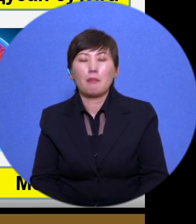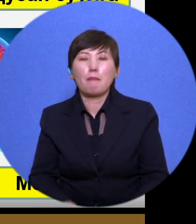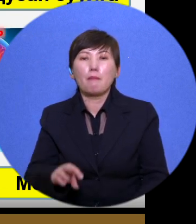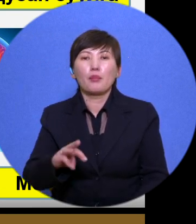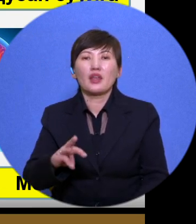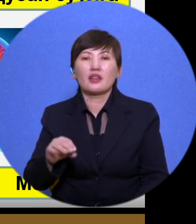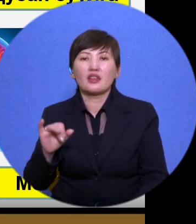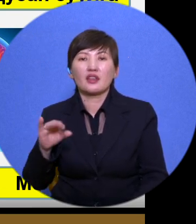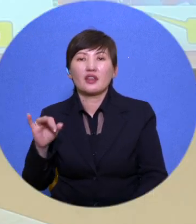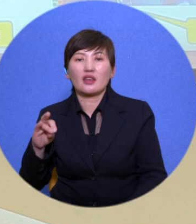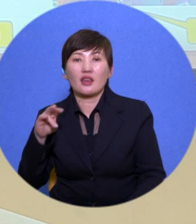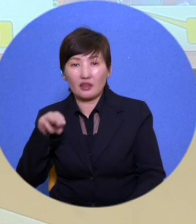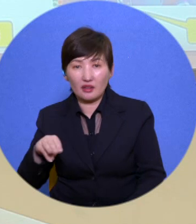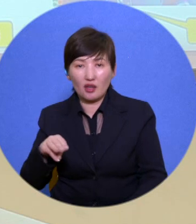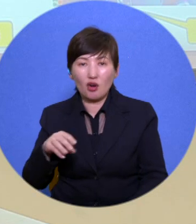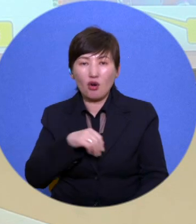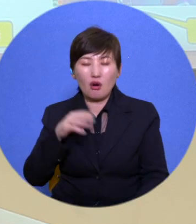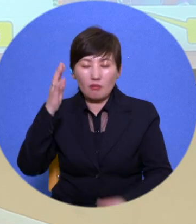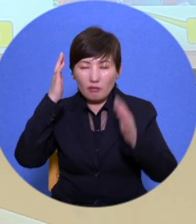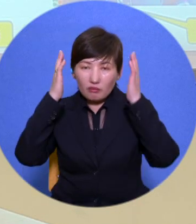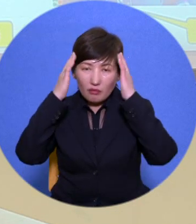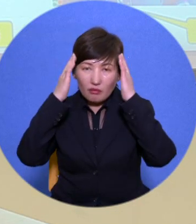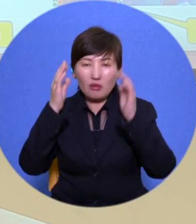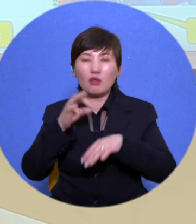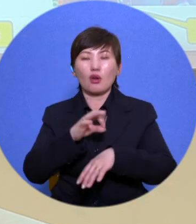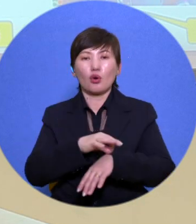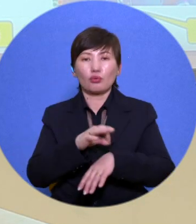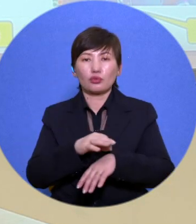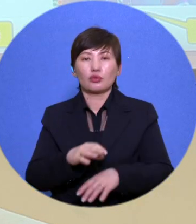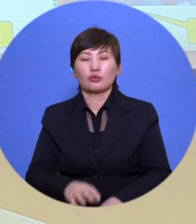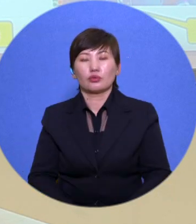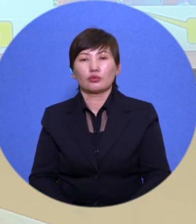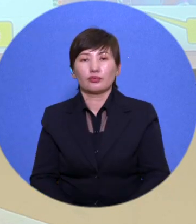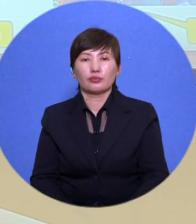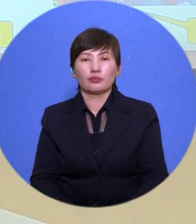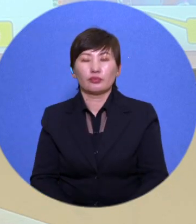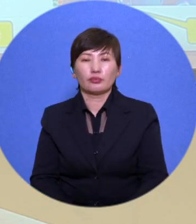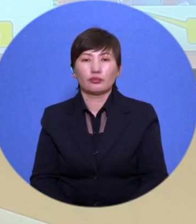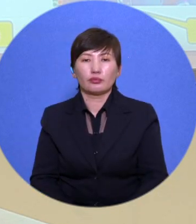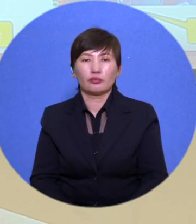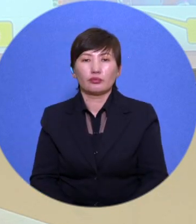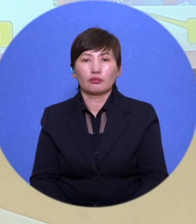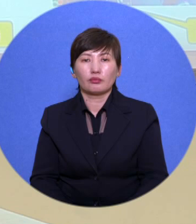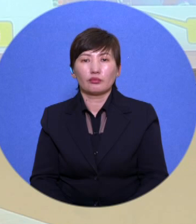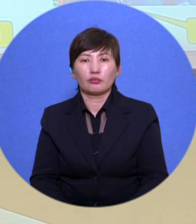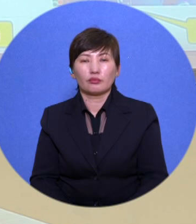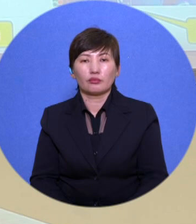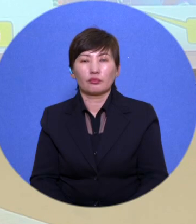нөгөө тарих нугасны гадна талын хамгаалах бүрхүүлийг гимтээдэг ийм өрөвсөлт өвчин байх нэ. За, тэгвэл багш нь